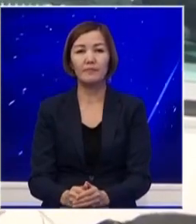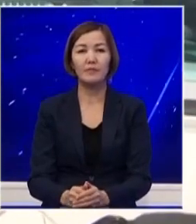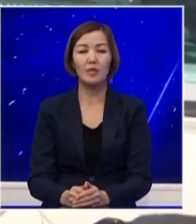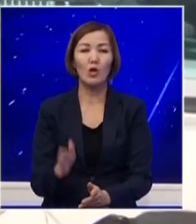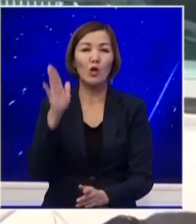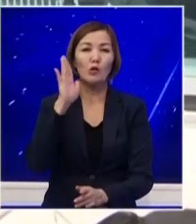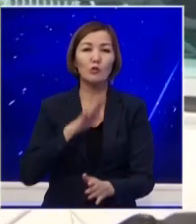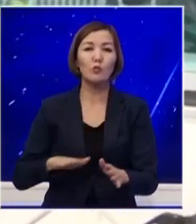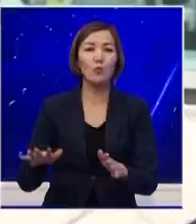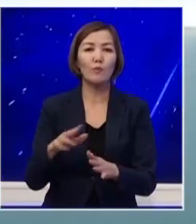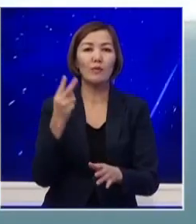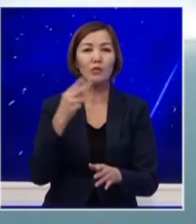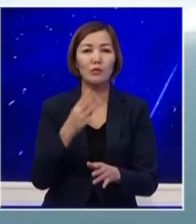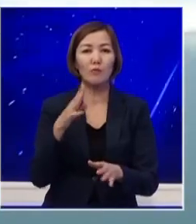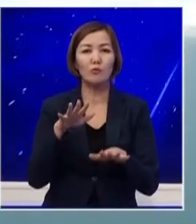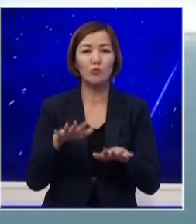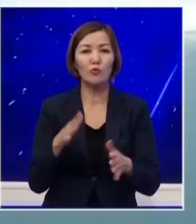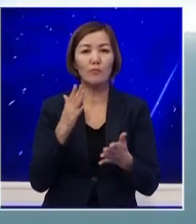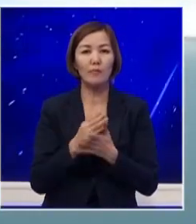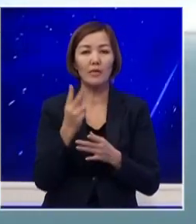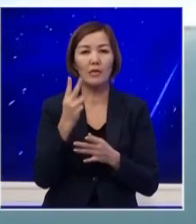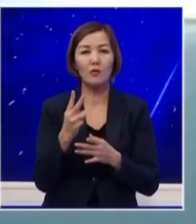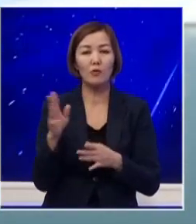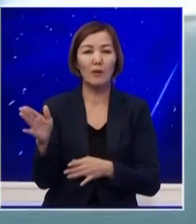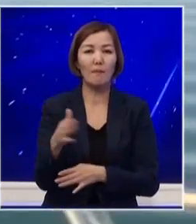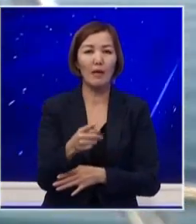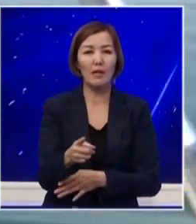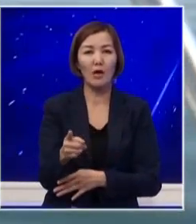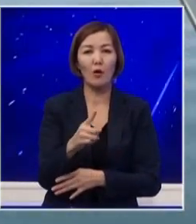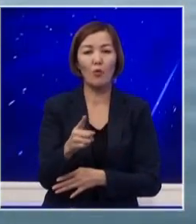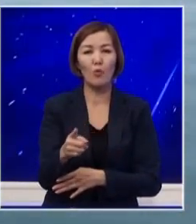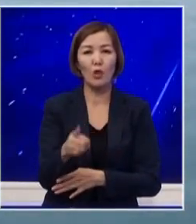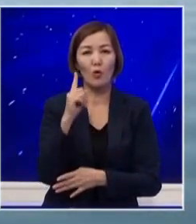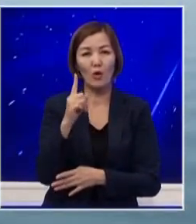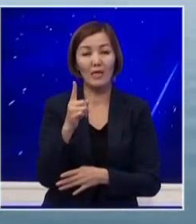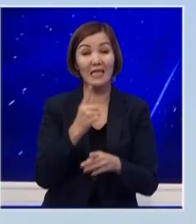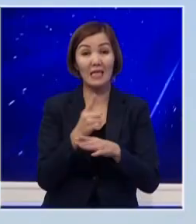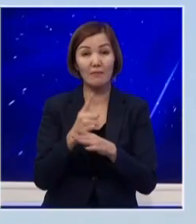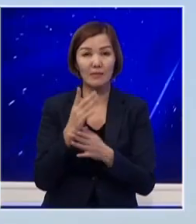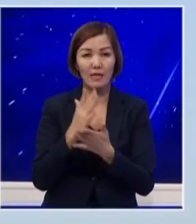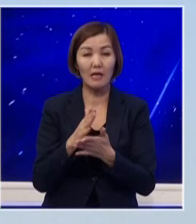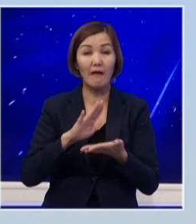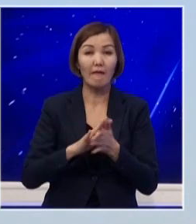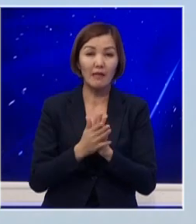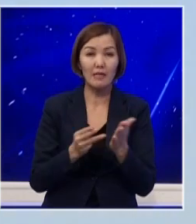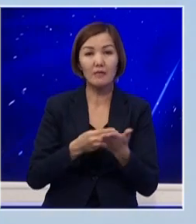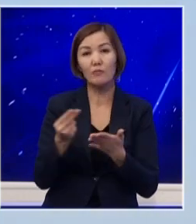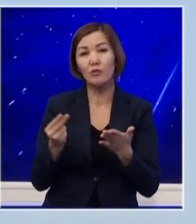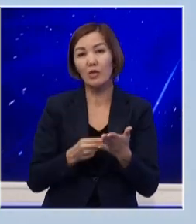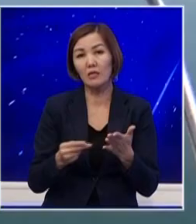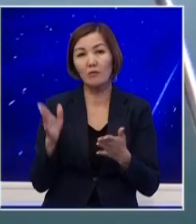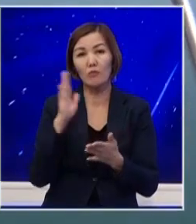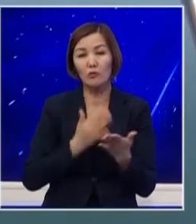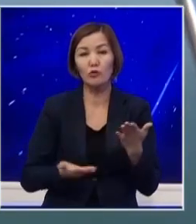Қапшағай су қоймасында 23 учаске бар, оның екеуінде балық аулауға тыйым салынған. Қалғанында келісімшартқа отырған фирмалар ғана аулай